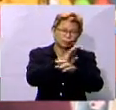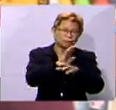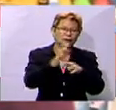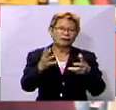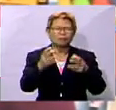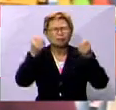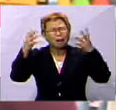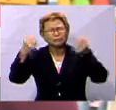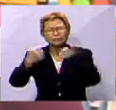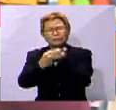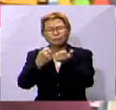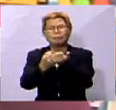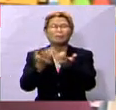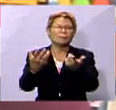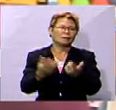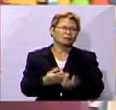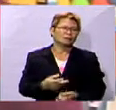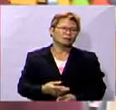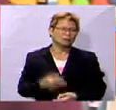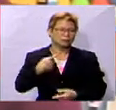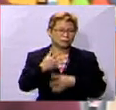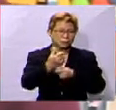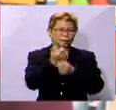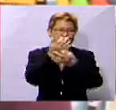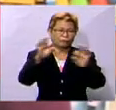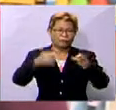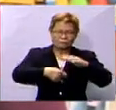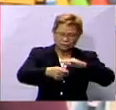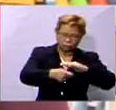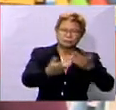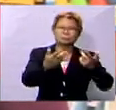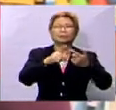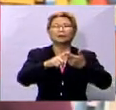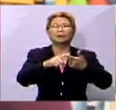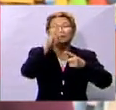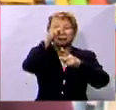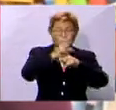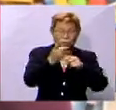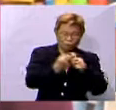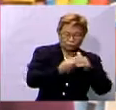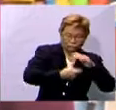macam mana nak cakap banyak sangat. Macam kalau tengok kat sini, kita dapat free sewa antaranya 6